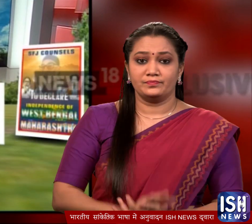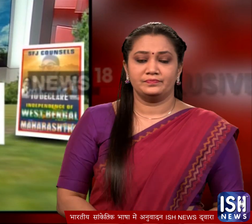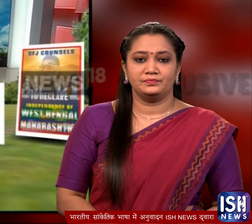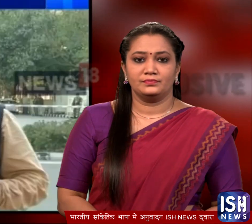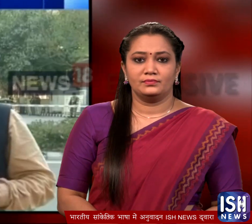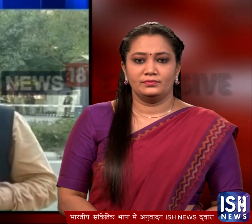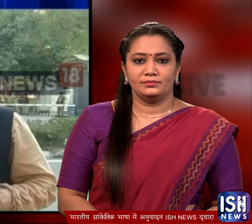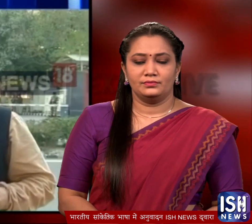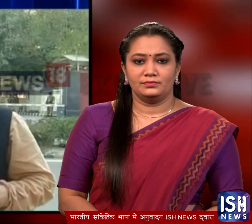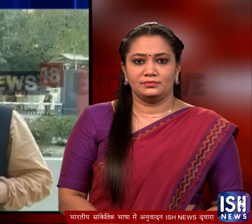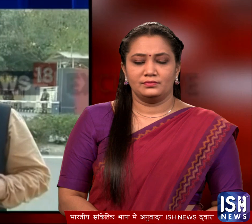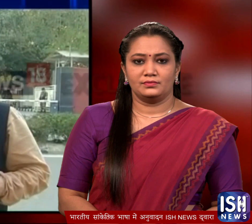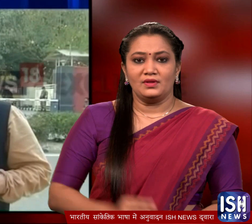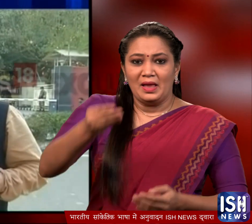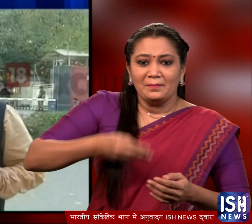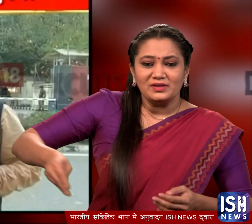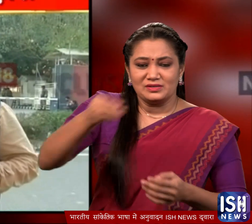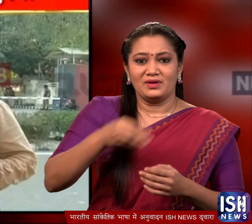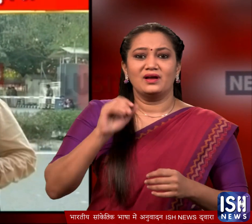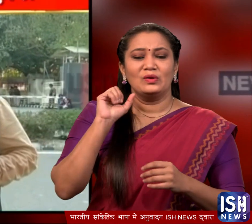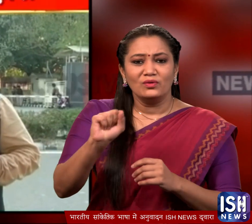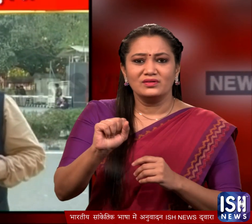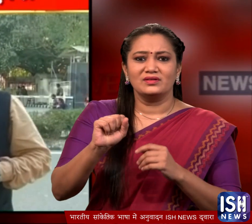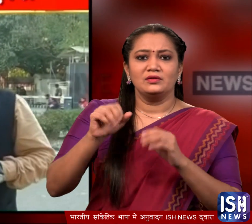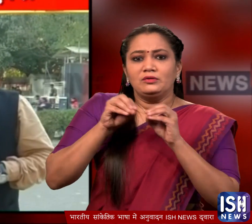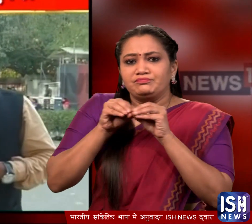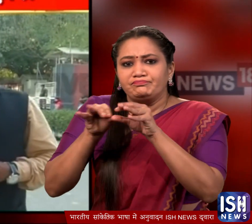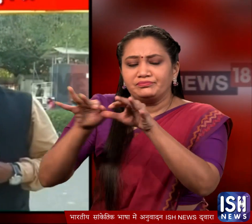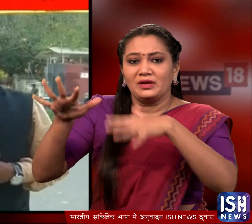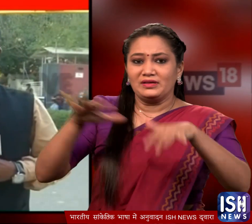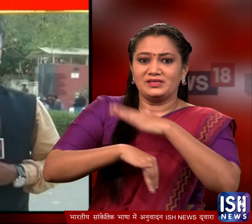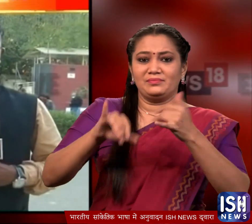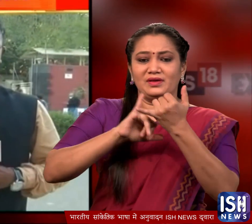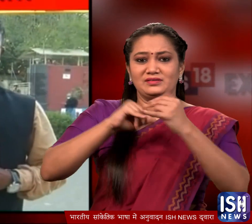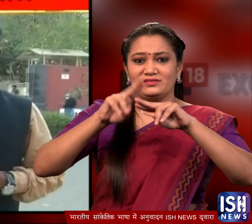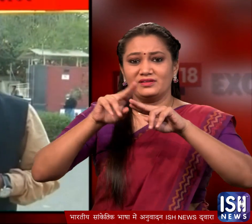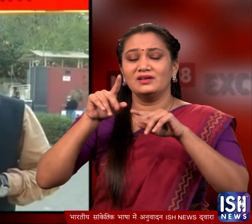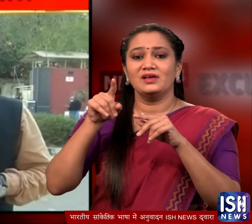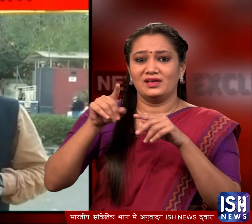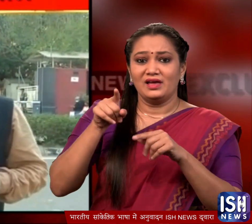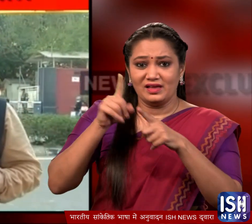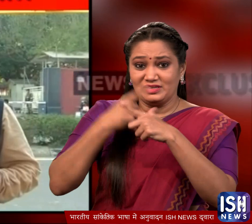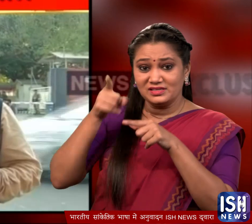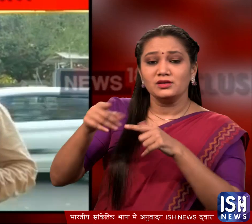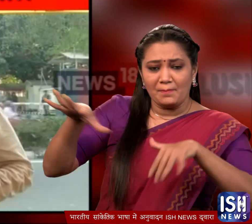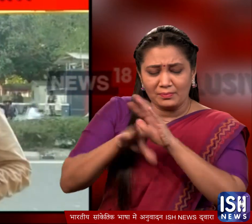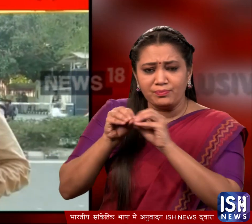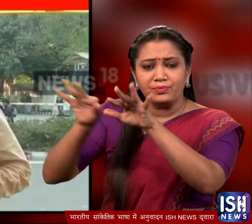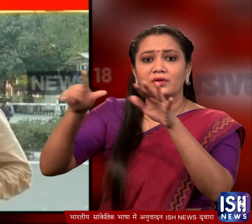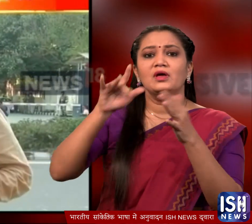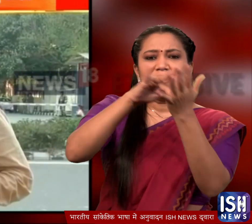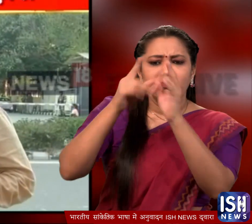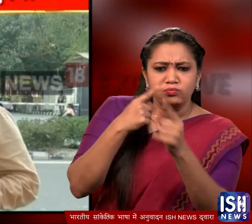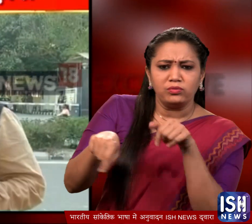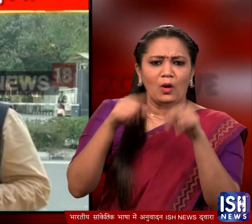जिस तरह से पश्चिम बंगाल के अंदर अपना पांव पसारने की कोशिश कर रही है ये संस्था, इस बात को लेकर केंद्रीय